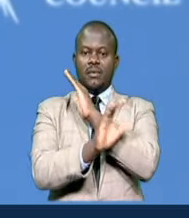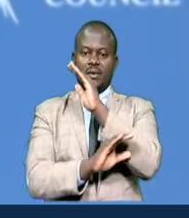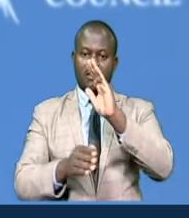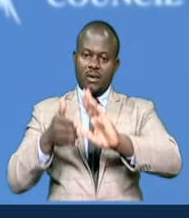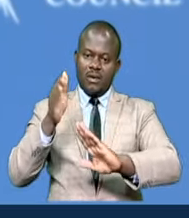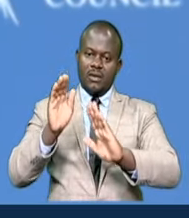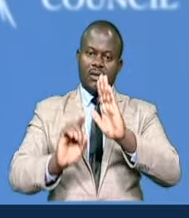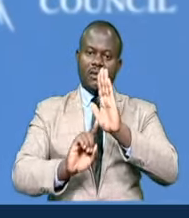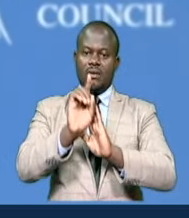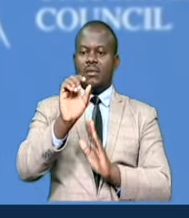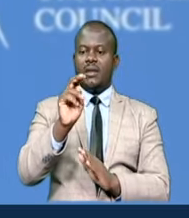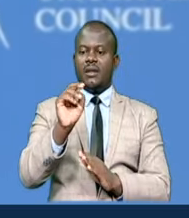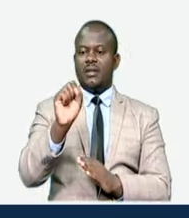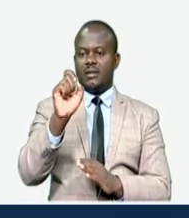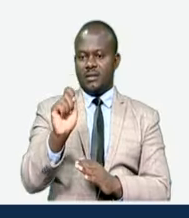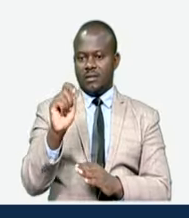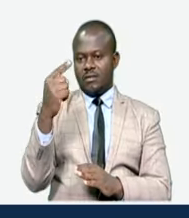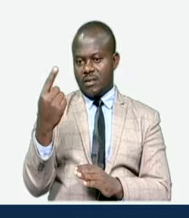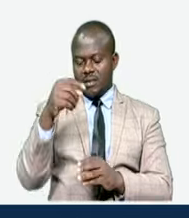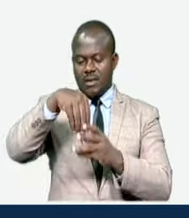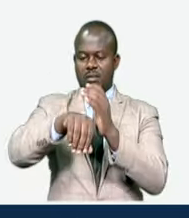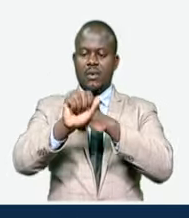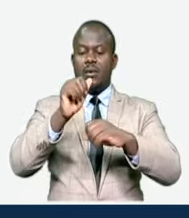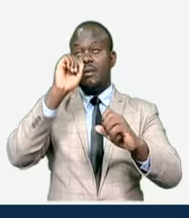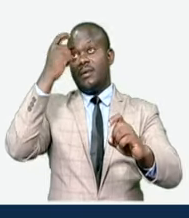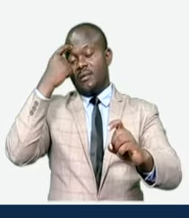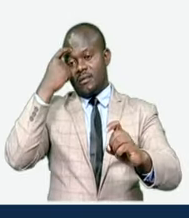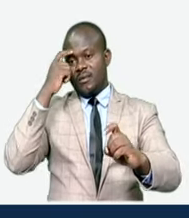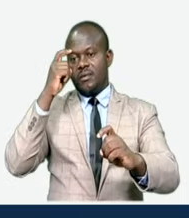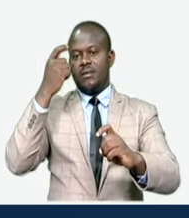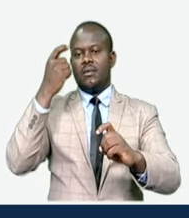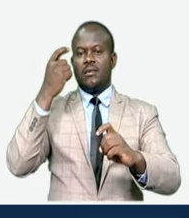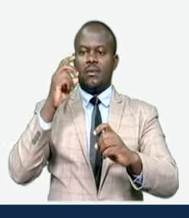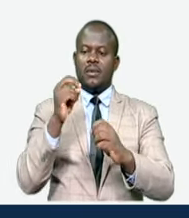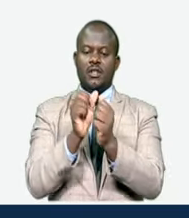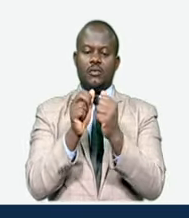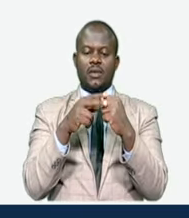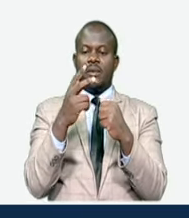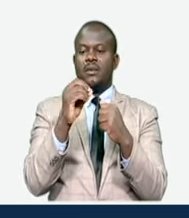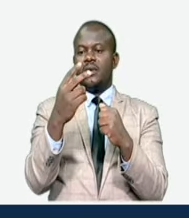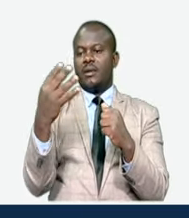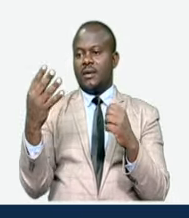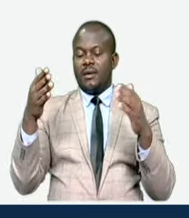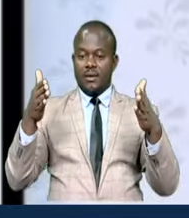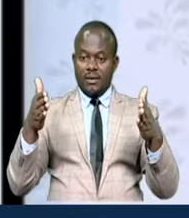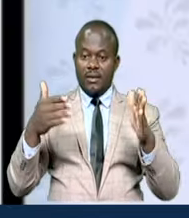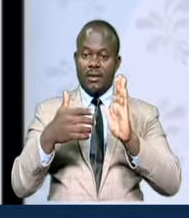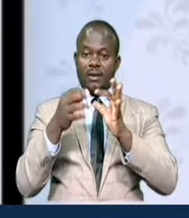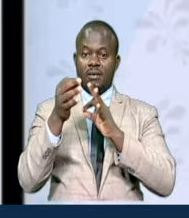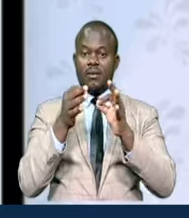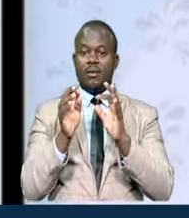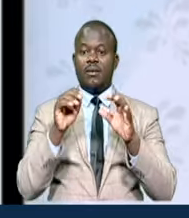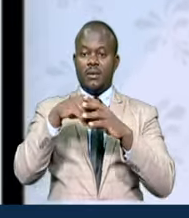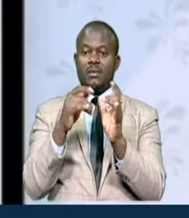kwihutisha iterambere NST1 ikubiyemo ibikorwa bya guverinoma kuva 2017 kugera 2024, yasobanuriye abitabiriye inama y'igihugu